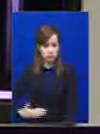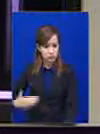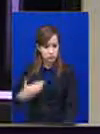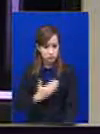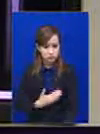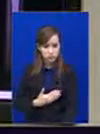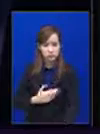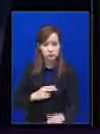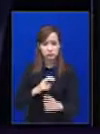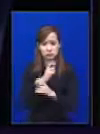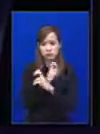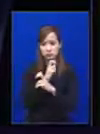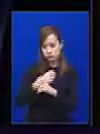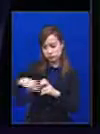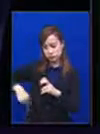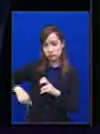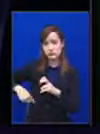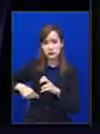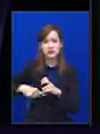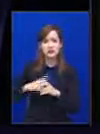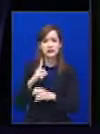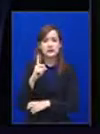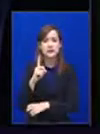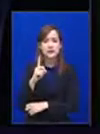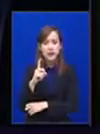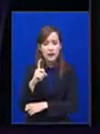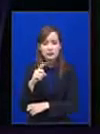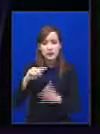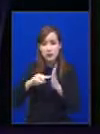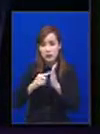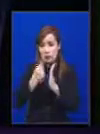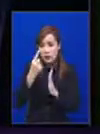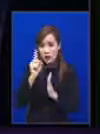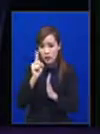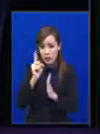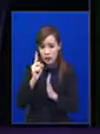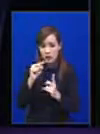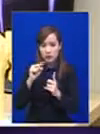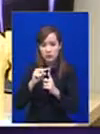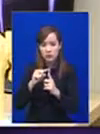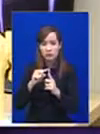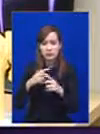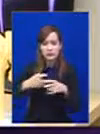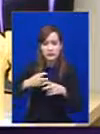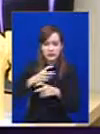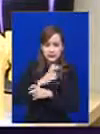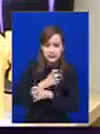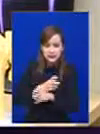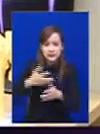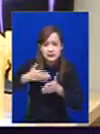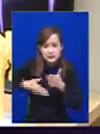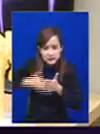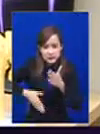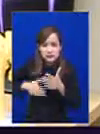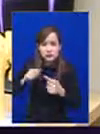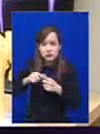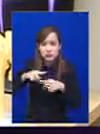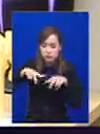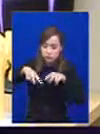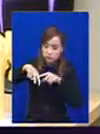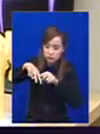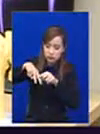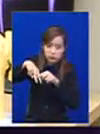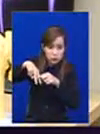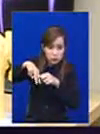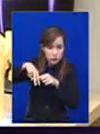ข้อสะโพกเสื่อมซึ่งผู้เป็นนี้จะพบอาการแสดงเริ่มแรกคืออาการที่ติดขัดและข้อติดแข็งบริเวณขาหนีบหรือต้นข